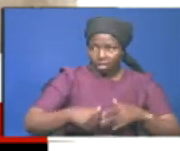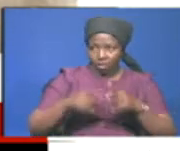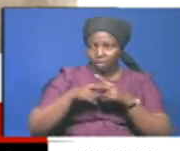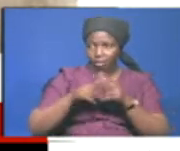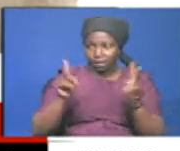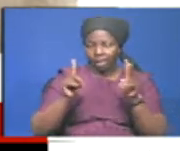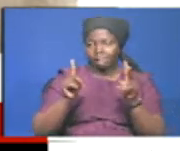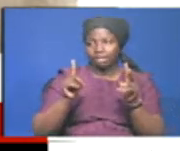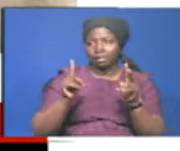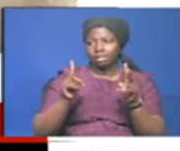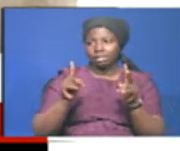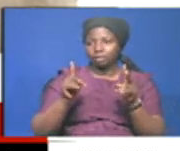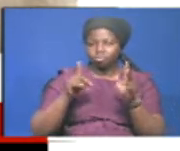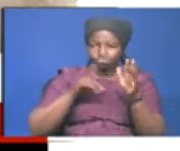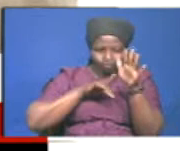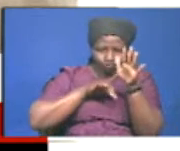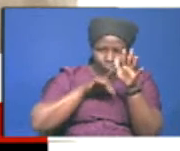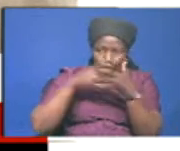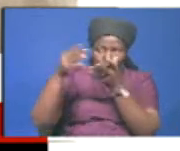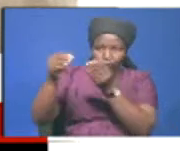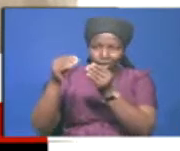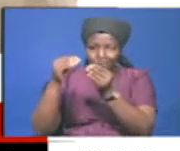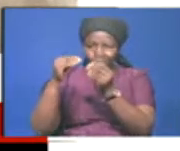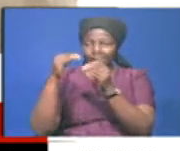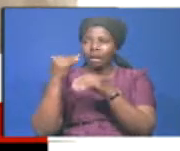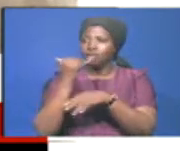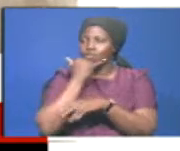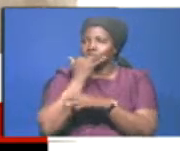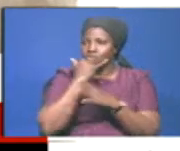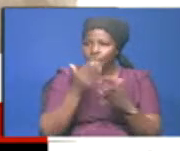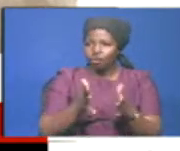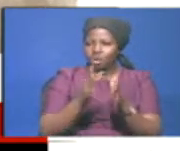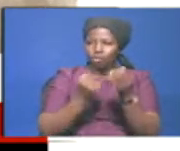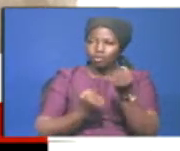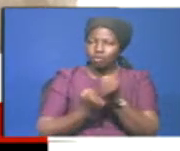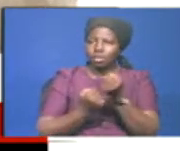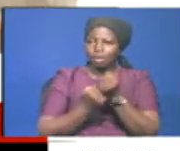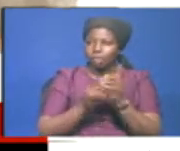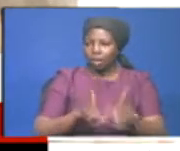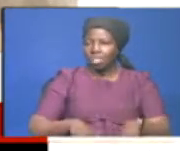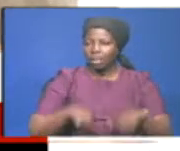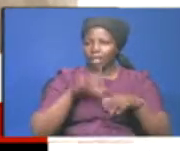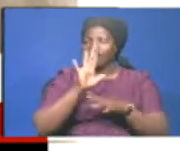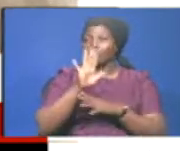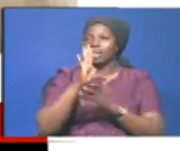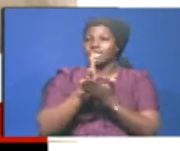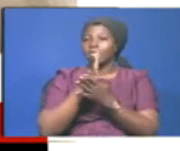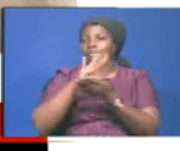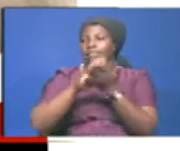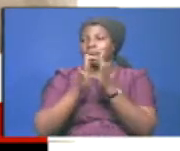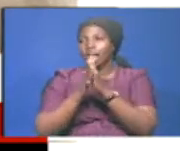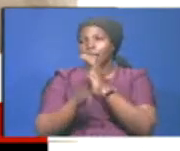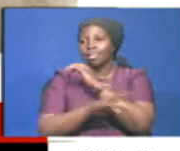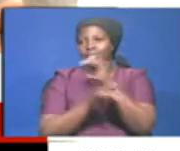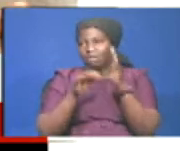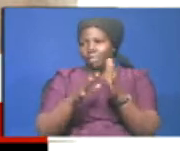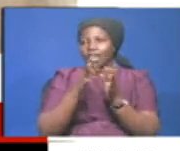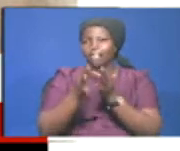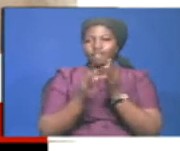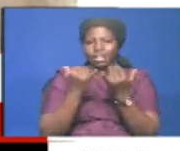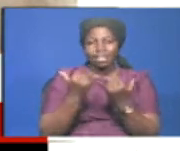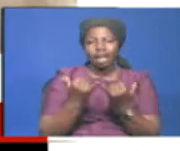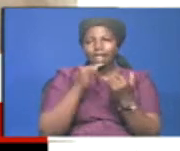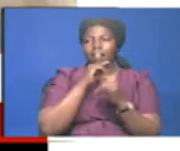kwa njia zisizofaa ili waweze kujimidi kimaisha. Wengine watakuwa wezi, kama ni wale wasichana wadogo ambao wanatembeza samaki